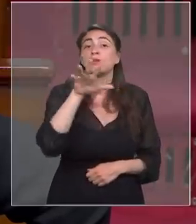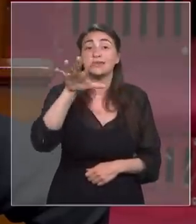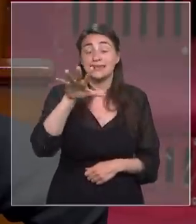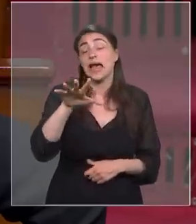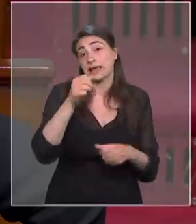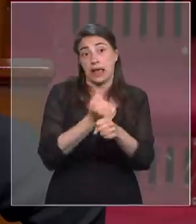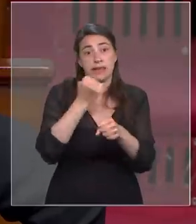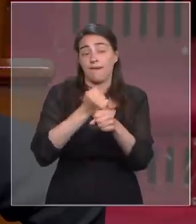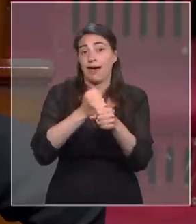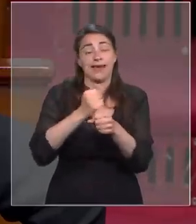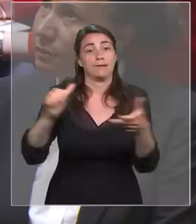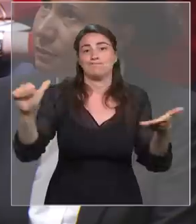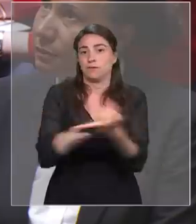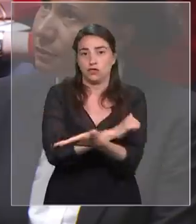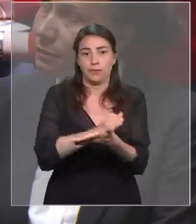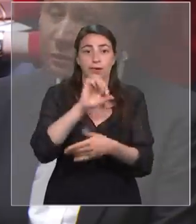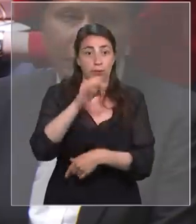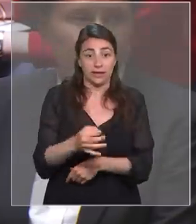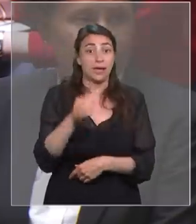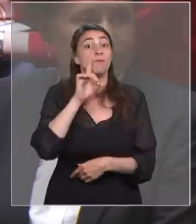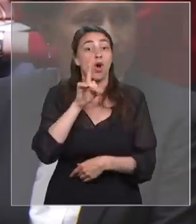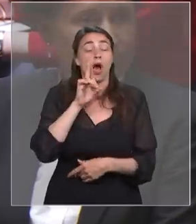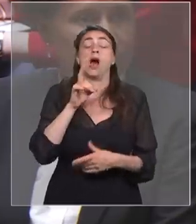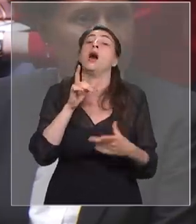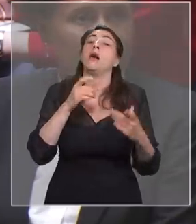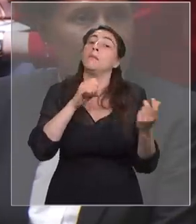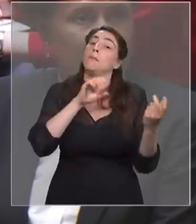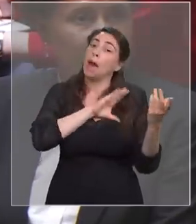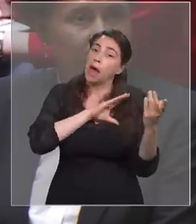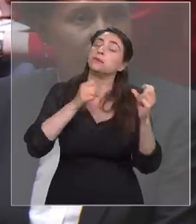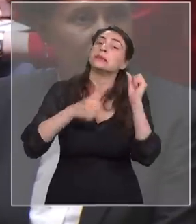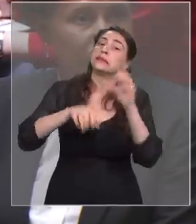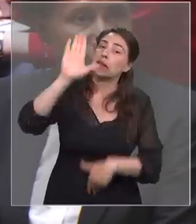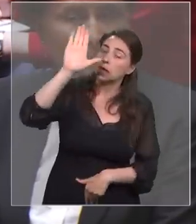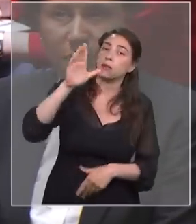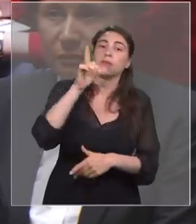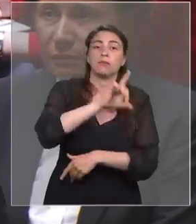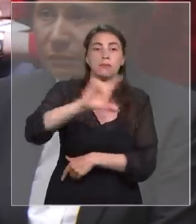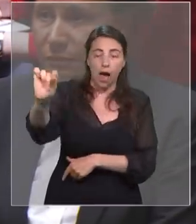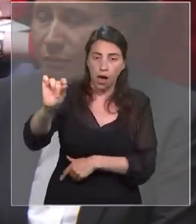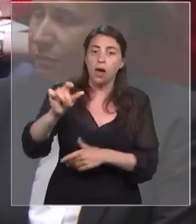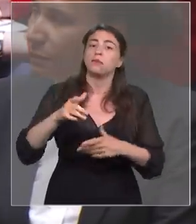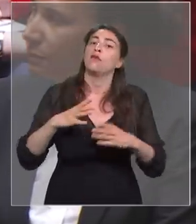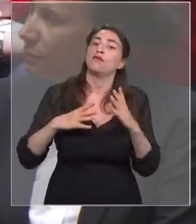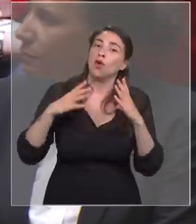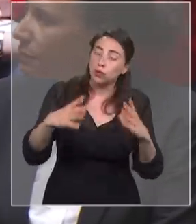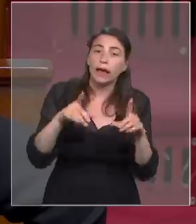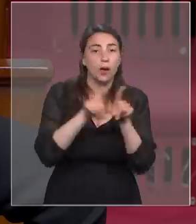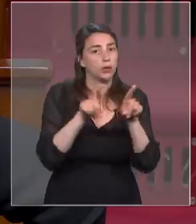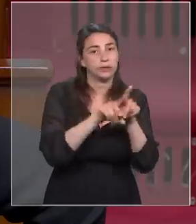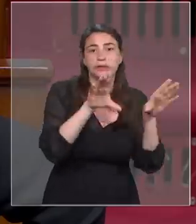supprimés le seront sur la passe de départ volontaire, le seront sur la passe de reclassement. Et avec mon collègue en charge du plein